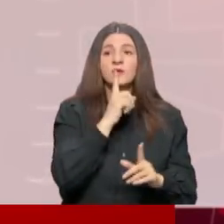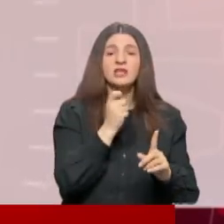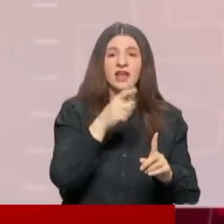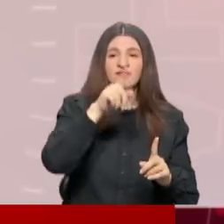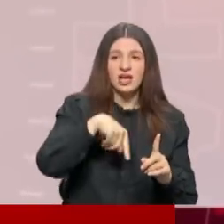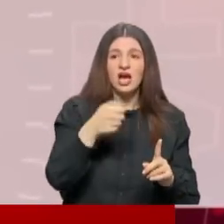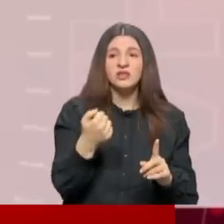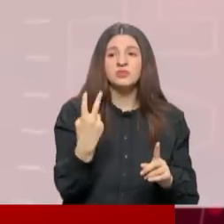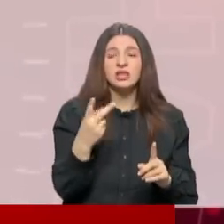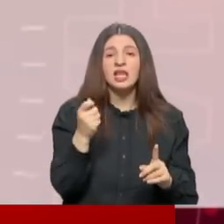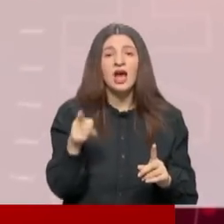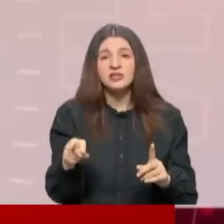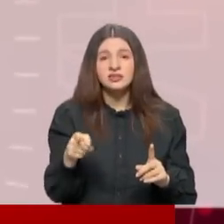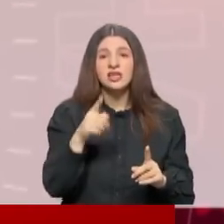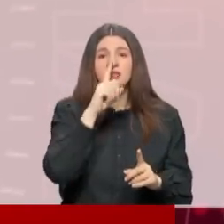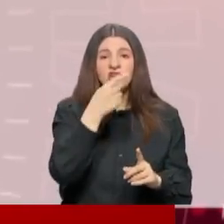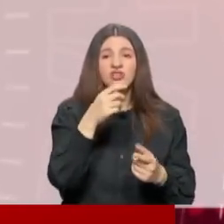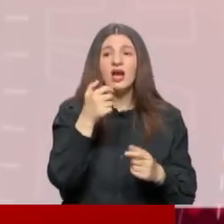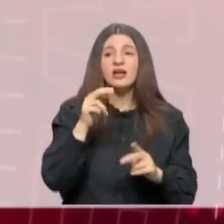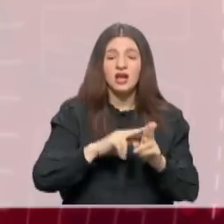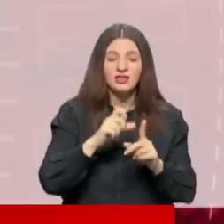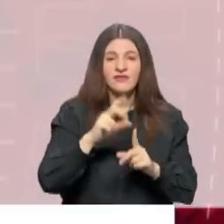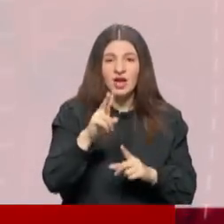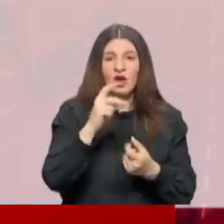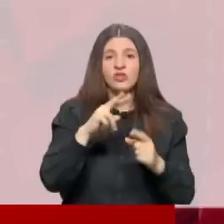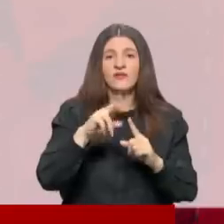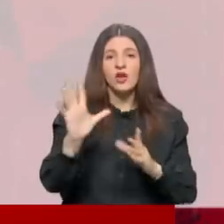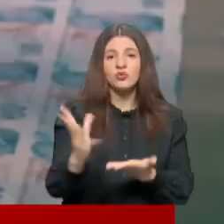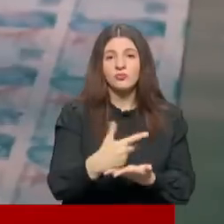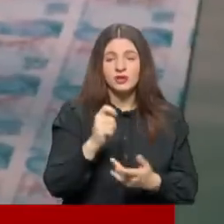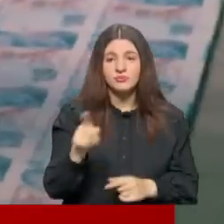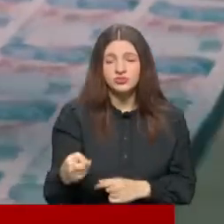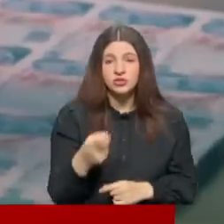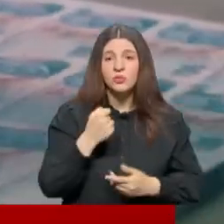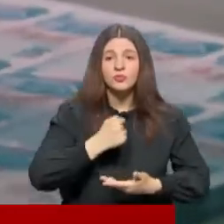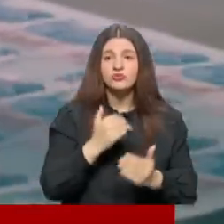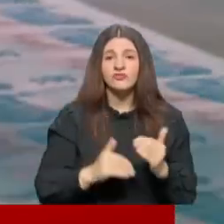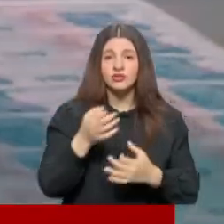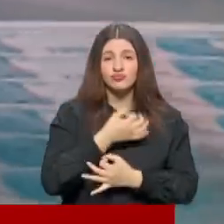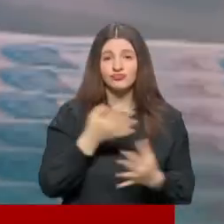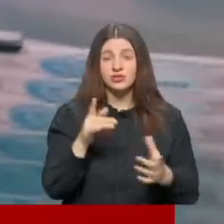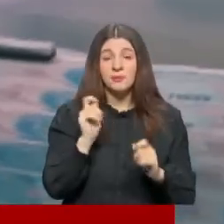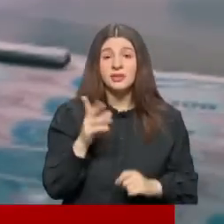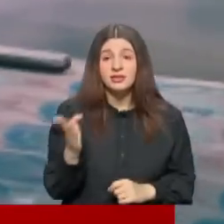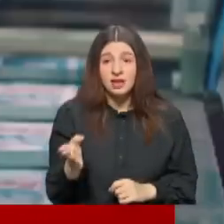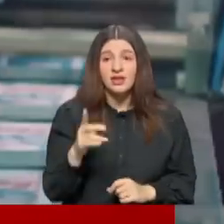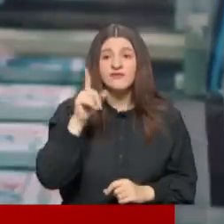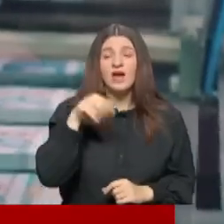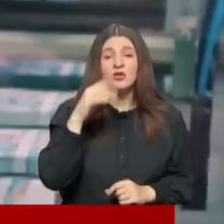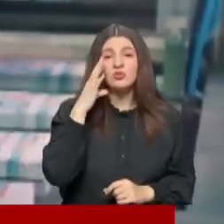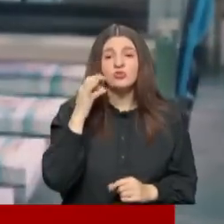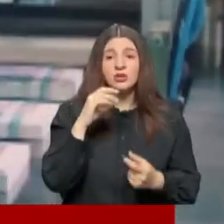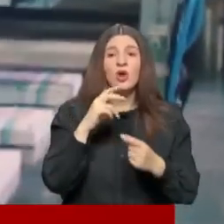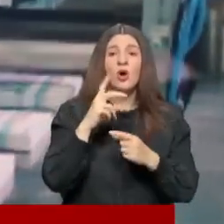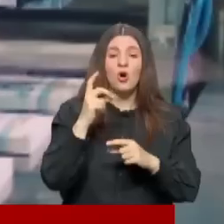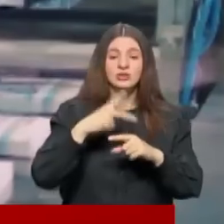liralık verginin 62 lirası sadece KDV ve ÖTV'den toplanmıştır. Bütçe fazlası duyuruları yapılırken vergi uzmanı